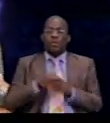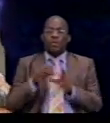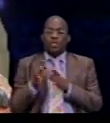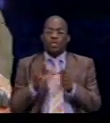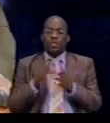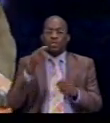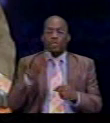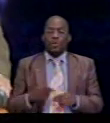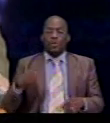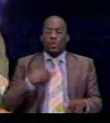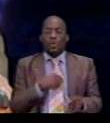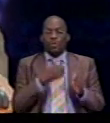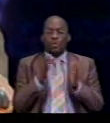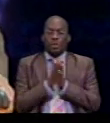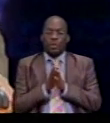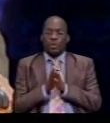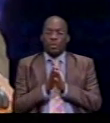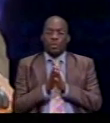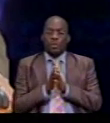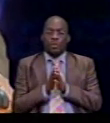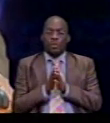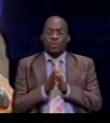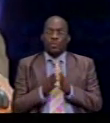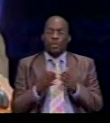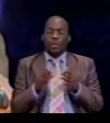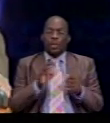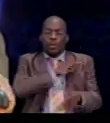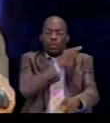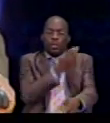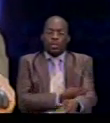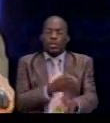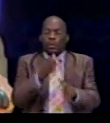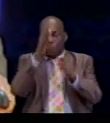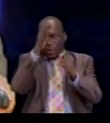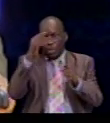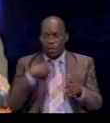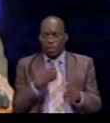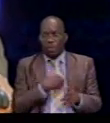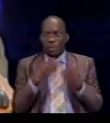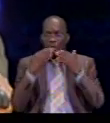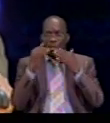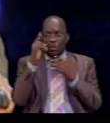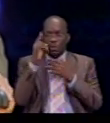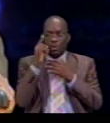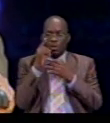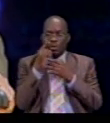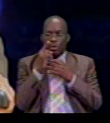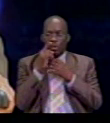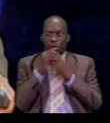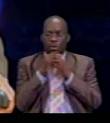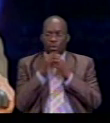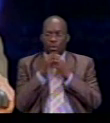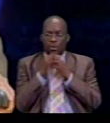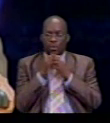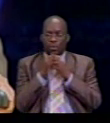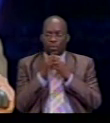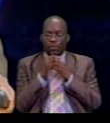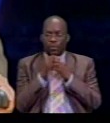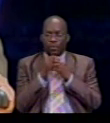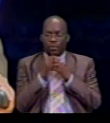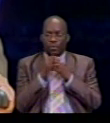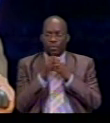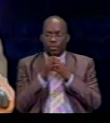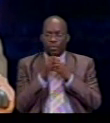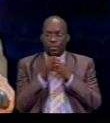pray. Divin Père des cieux, Divine Father in heaven, nous voulons te remercier. We want to thank you. Pour ces 6 jours de